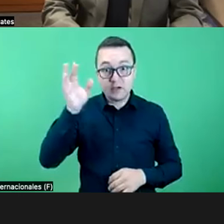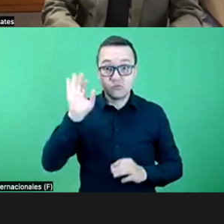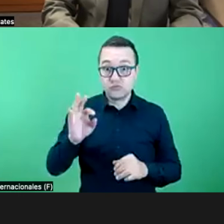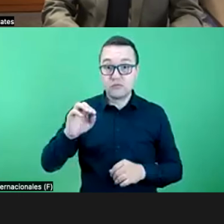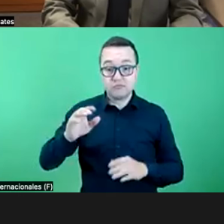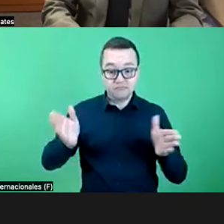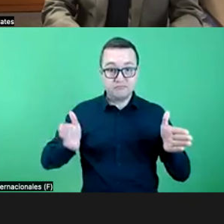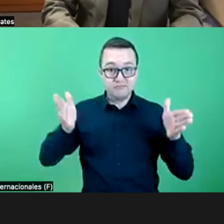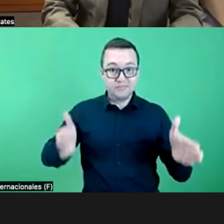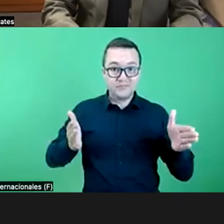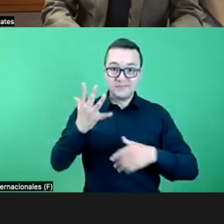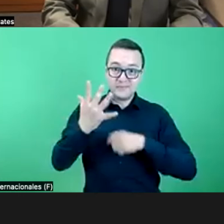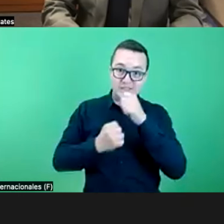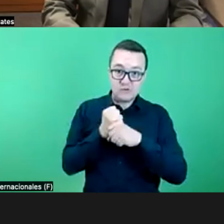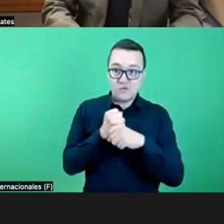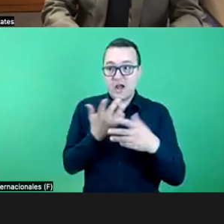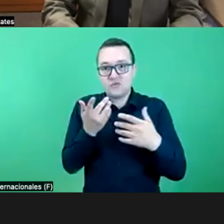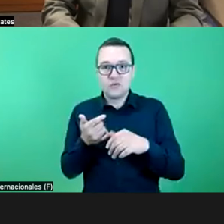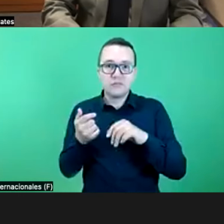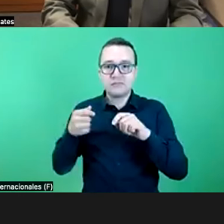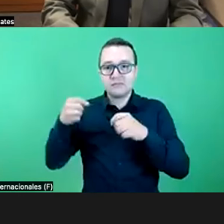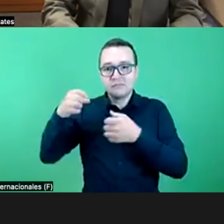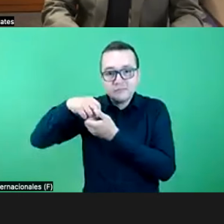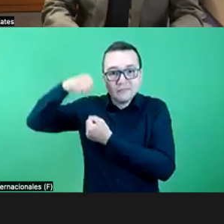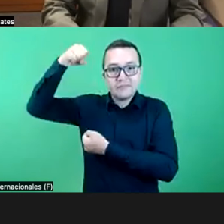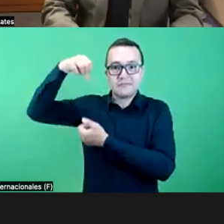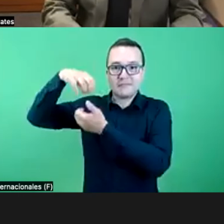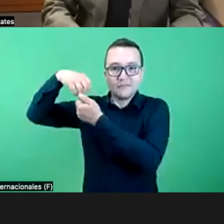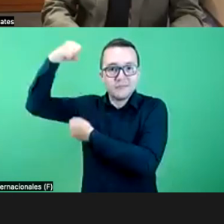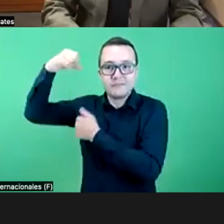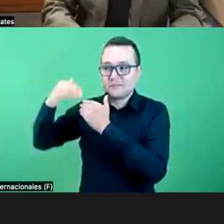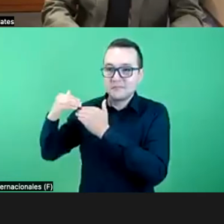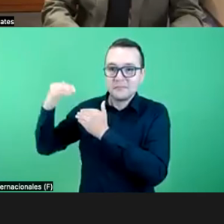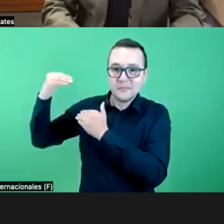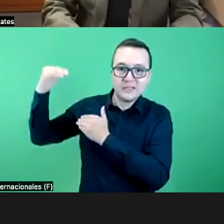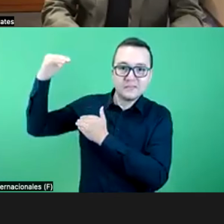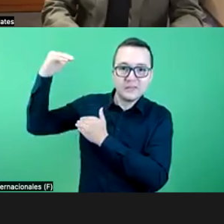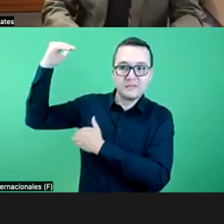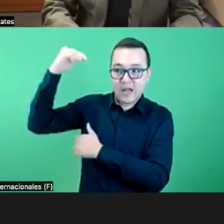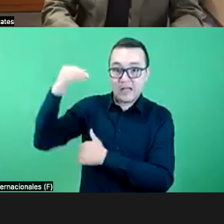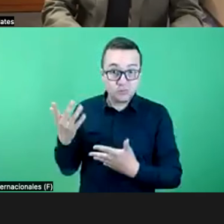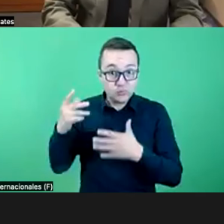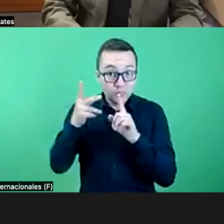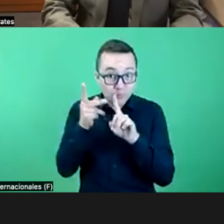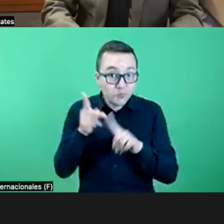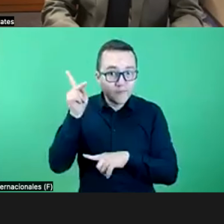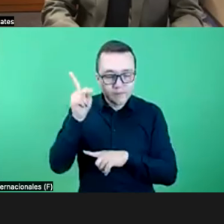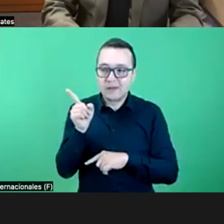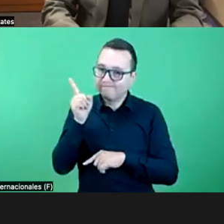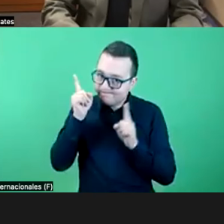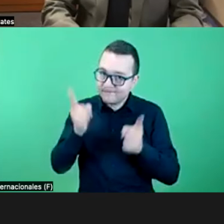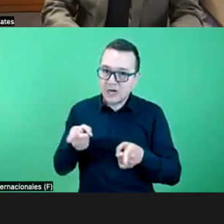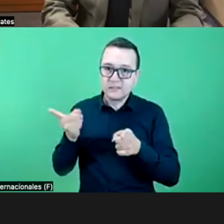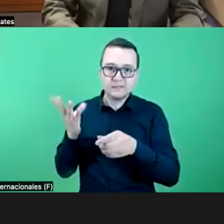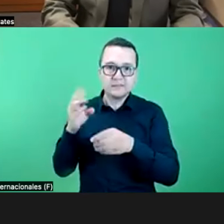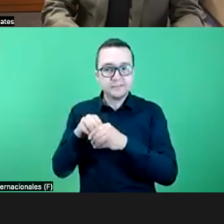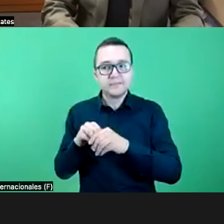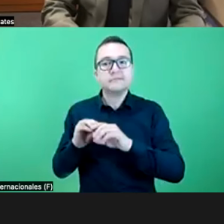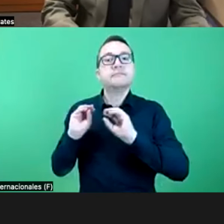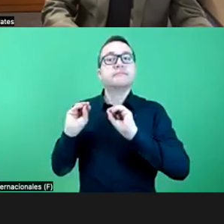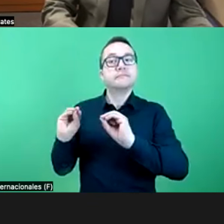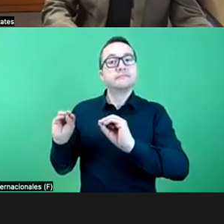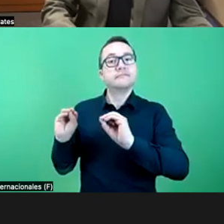les études universitaires, dans les spécialisations. Par la suite, il faut avoir des débats, il